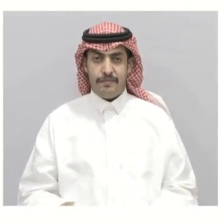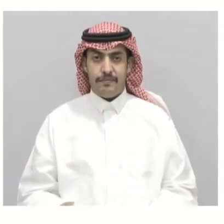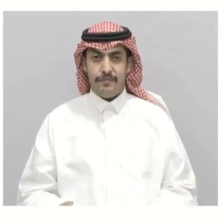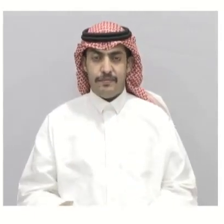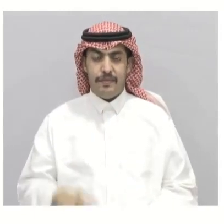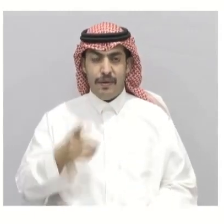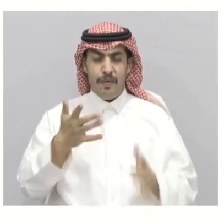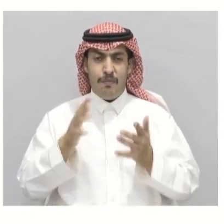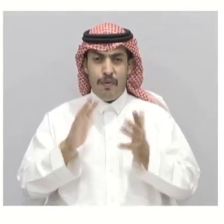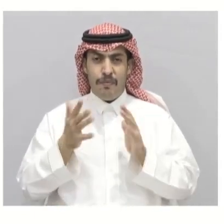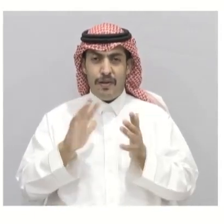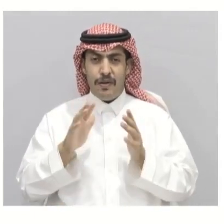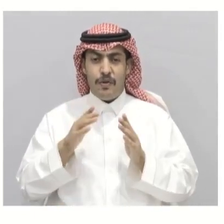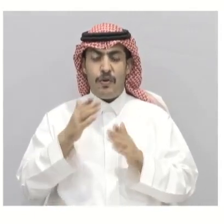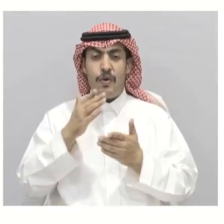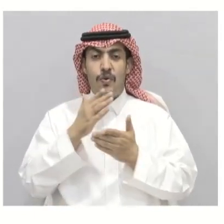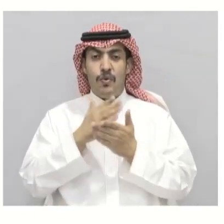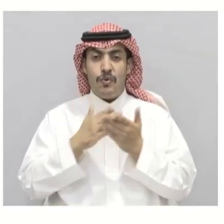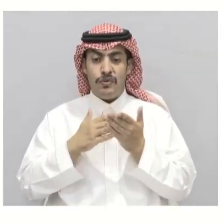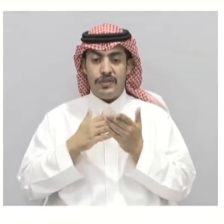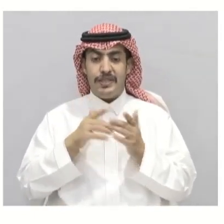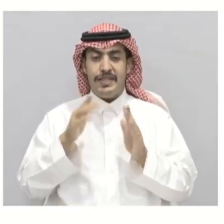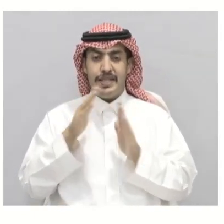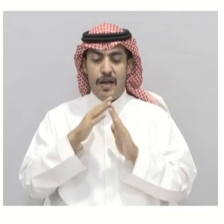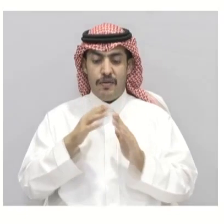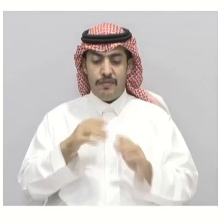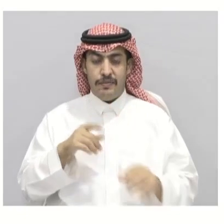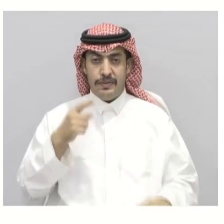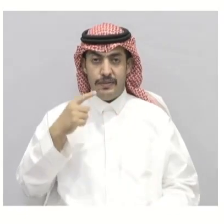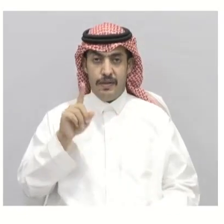تقريبا نصف الزاويه القائمه